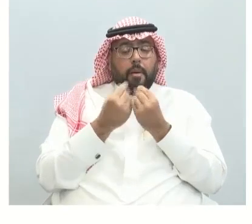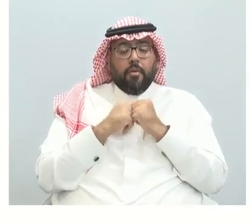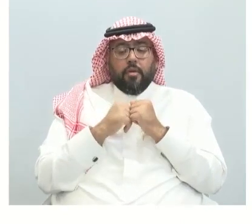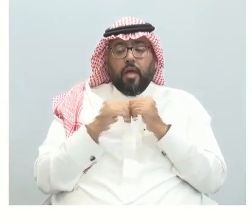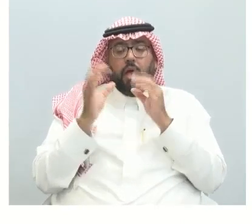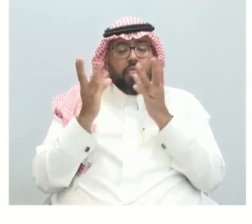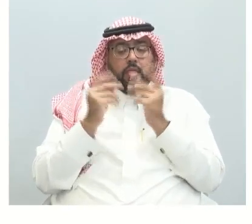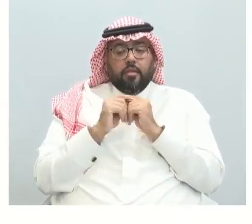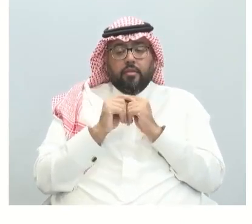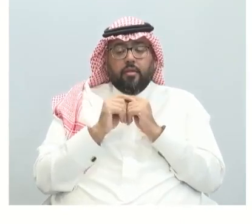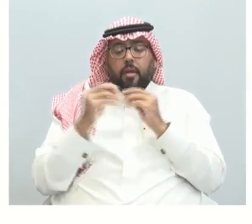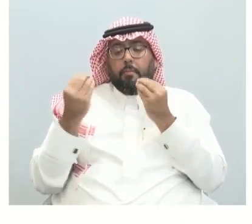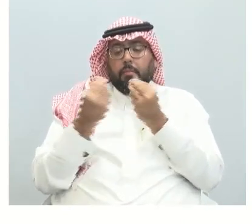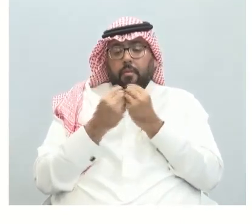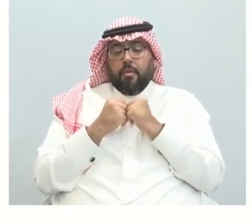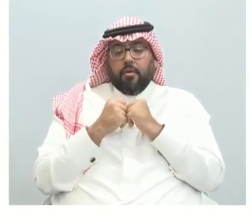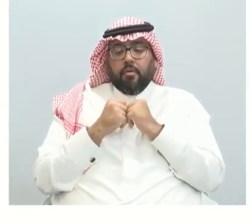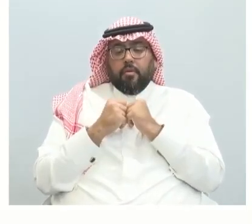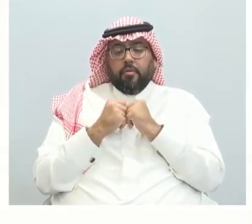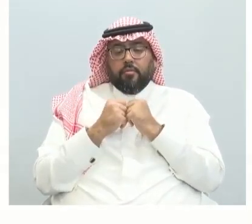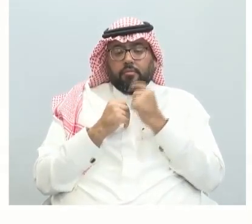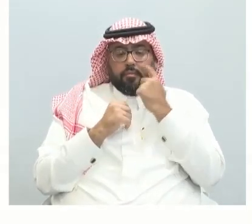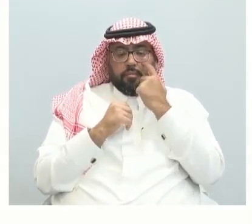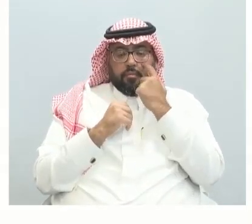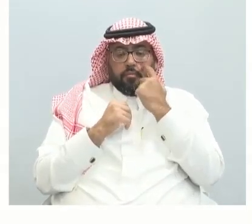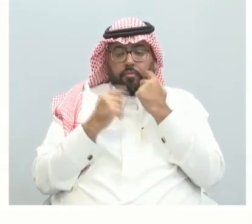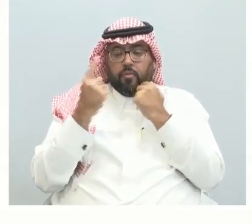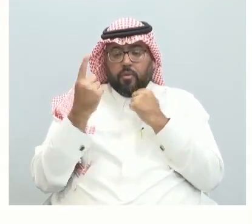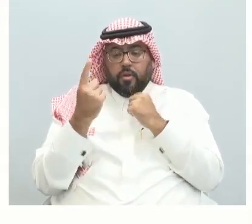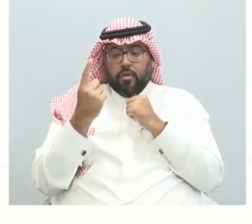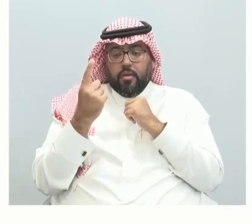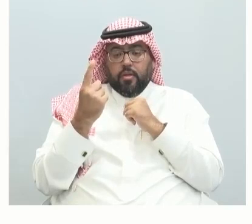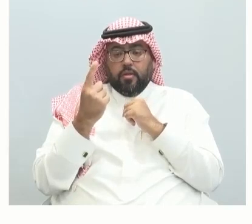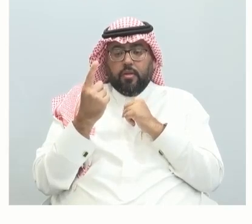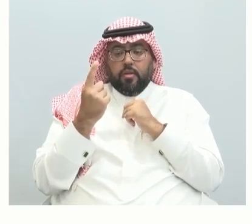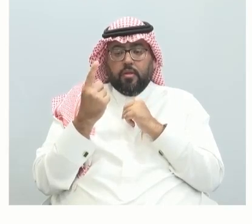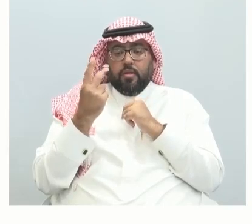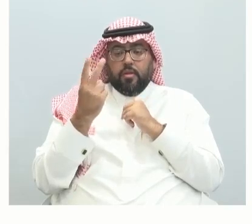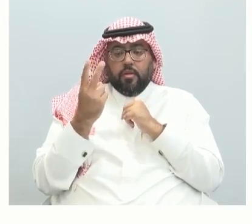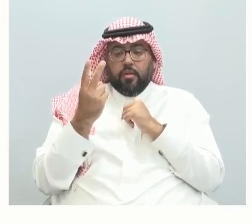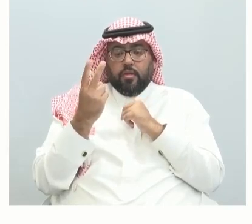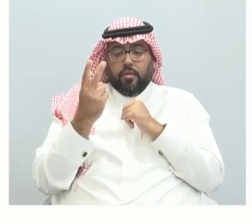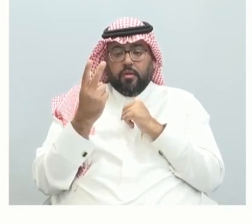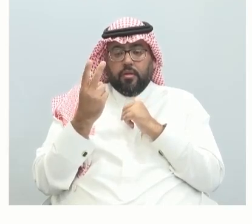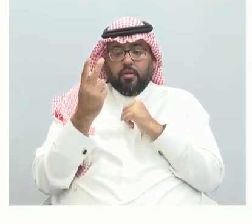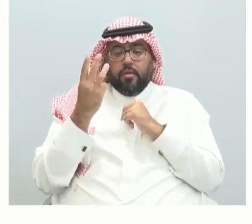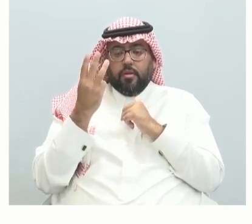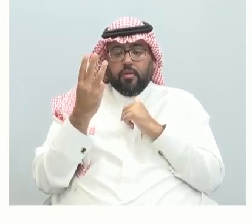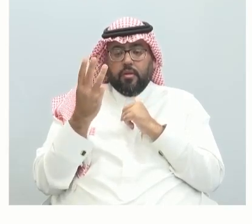كم عددها مع بعض واحد اثنين